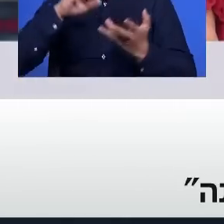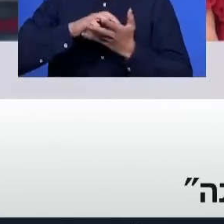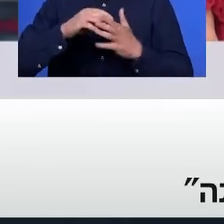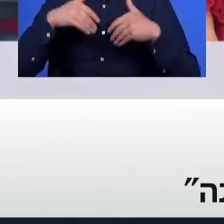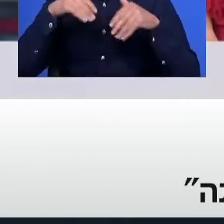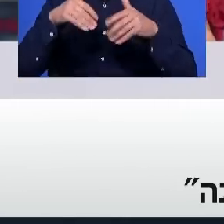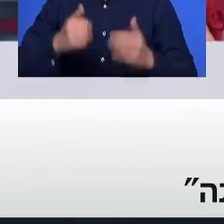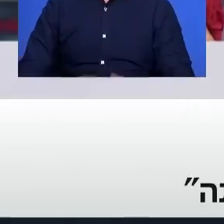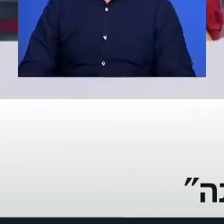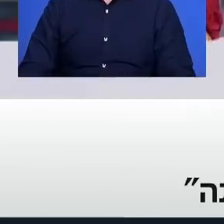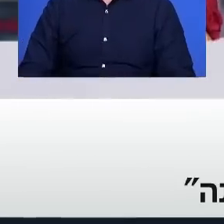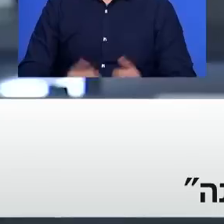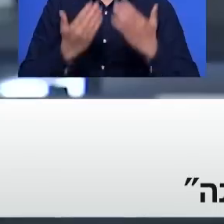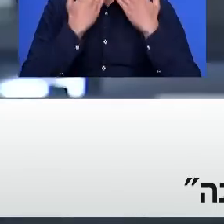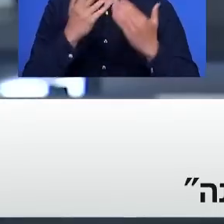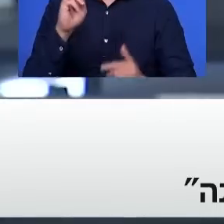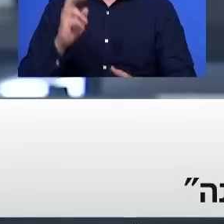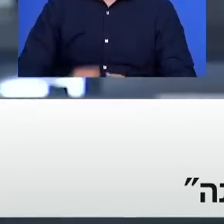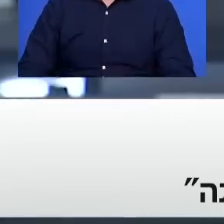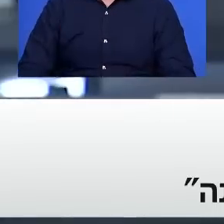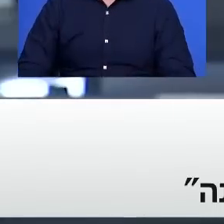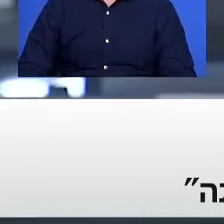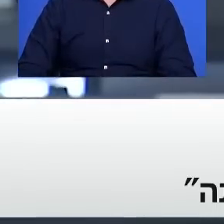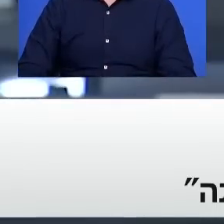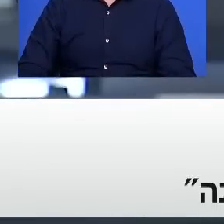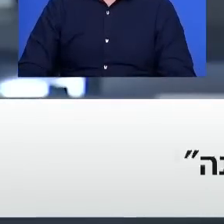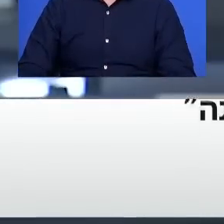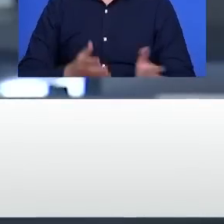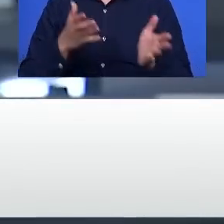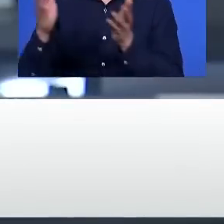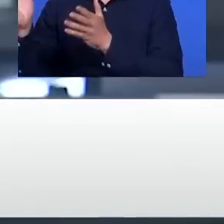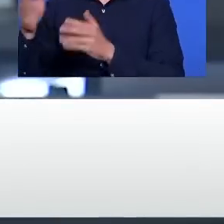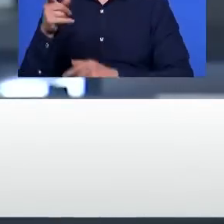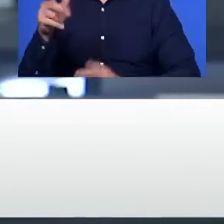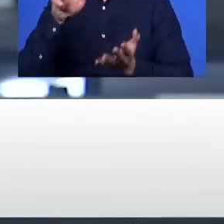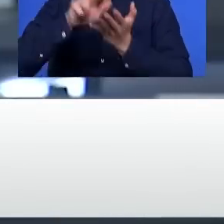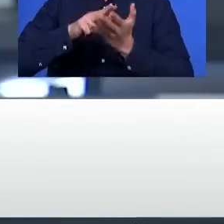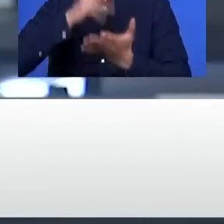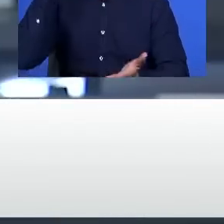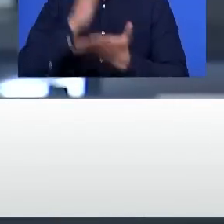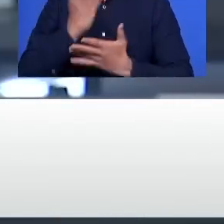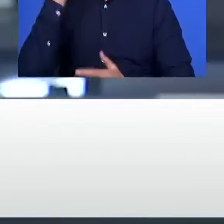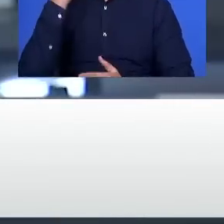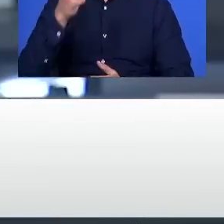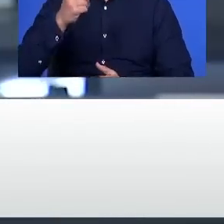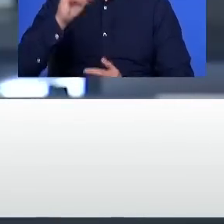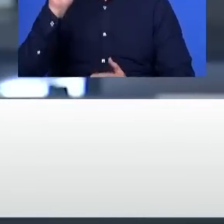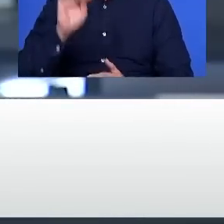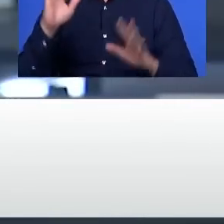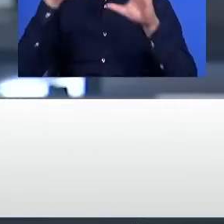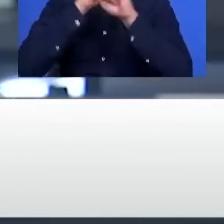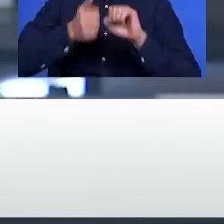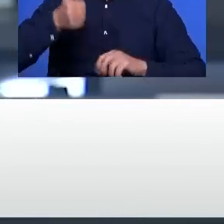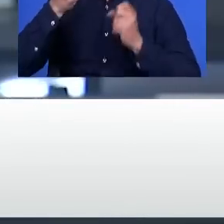העצמאות. תודה רבה, עמיחי, על הדברים. עכשיו לעניין הזה, בג"ץ מכריע לפני זמן קצר שבניגוד לעמדתו של שר